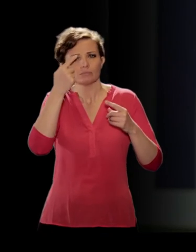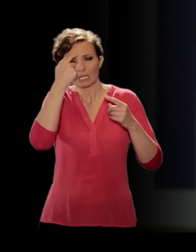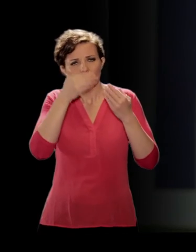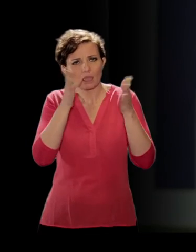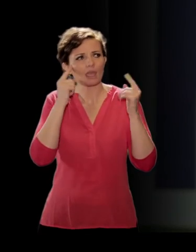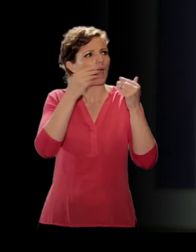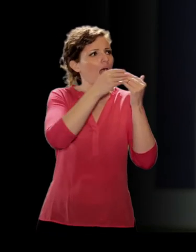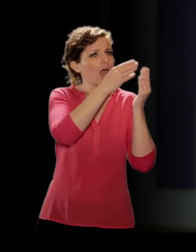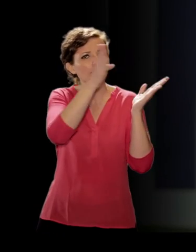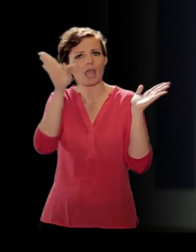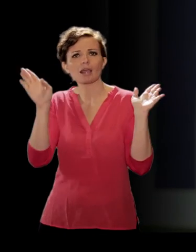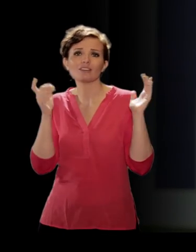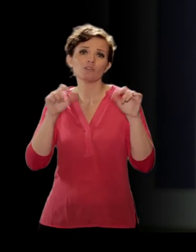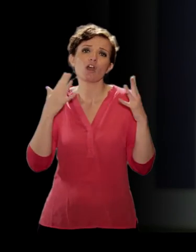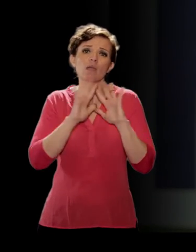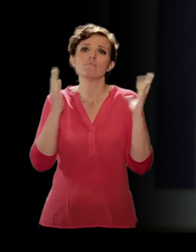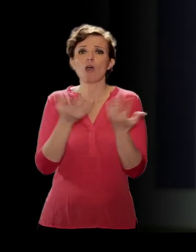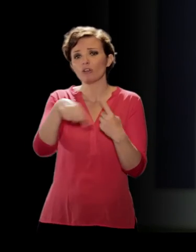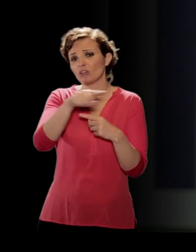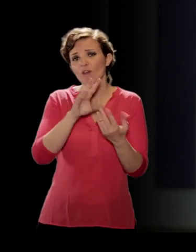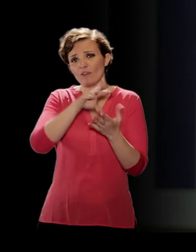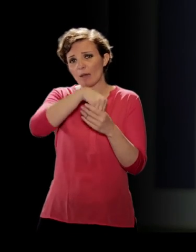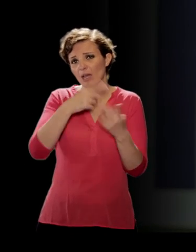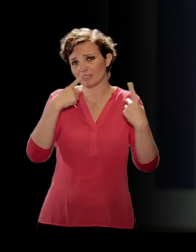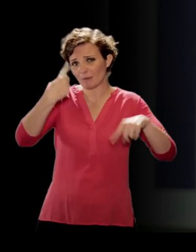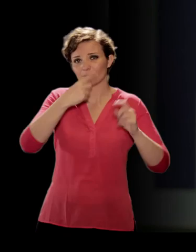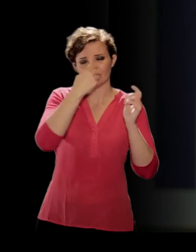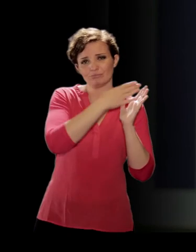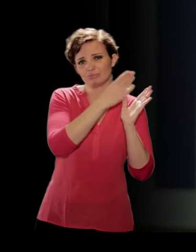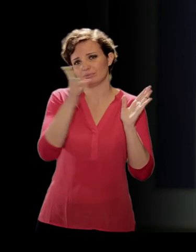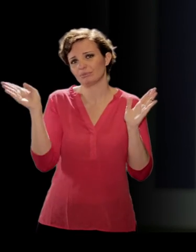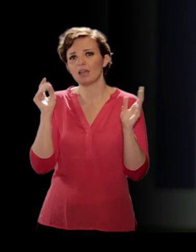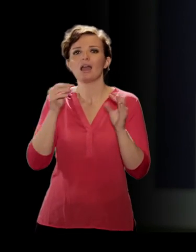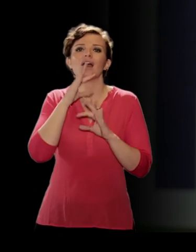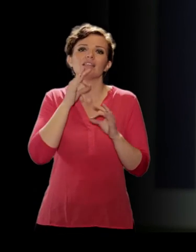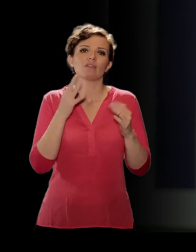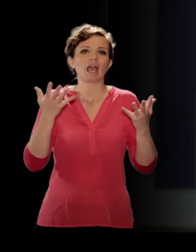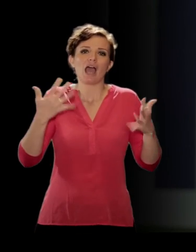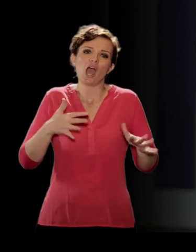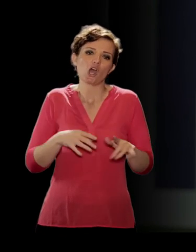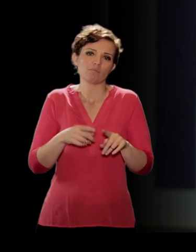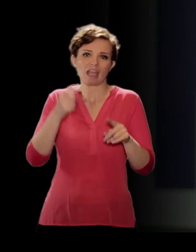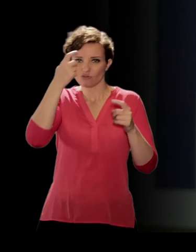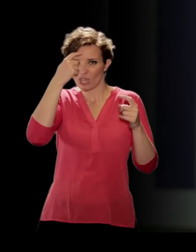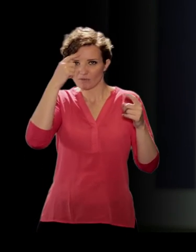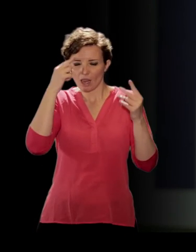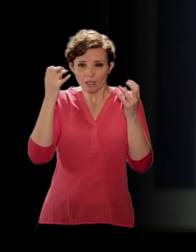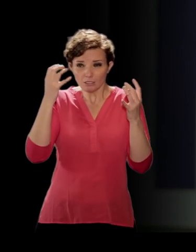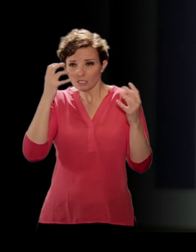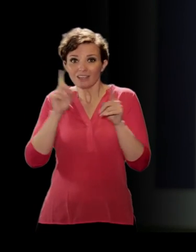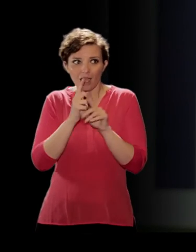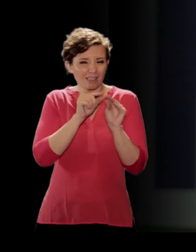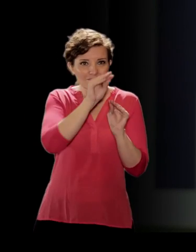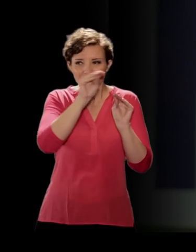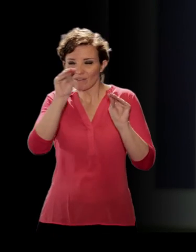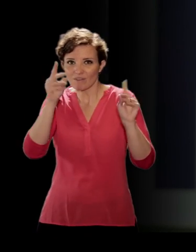cui voi siete cittadini, un mondo globale in cui i cervelli non fuggono, ma si spostano per cercare